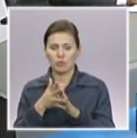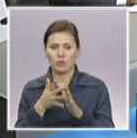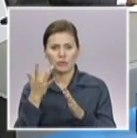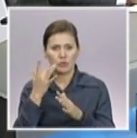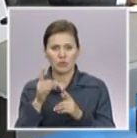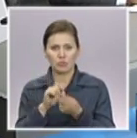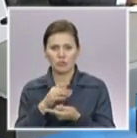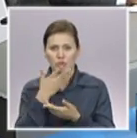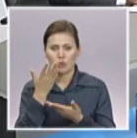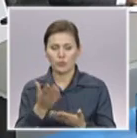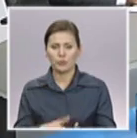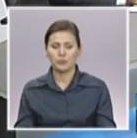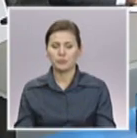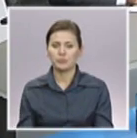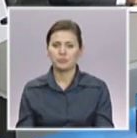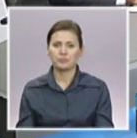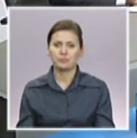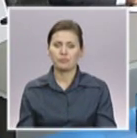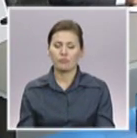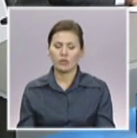жөнделетін ештеңке жоқ. Түсінікті, рахмет.